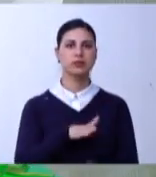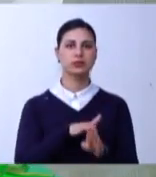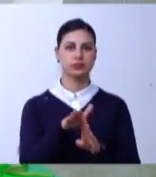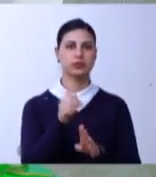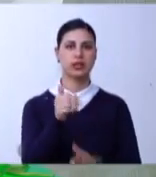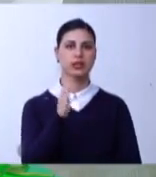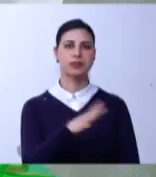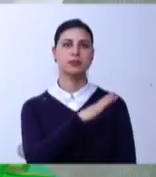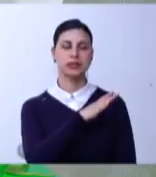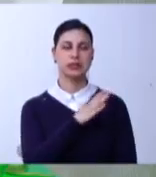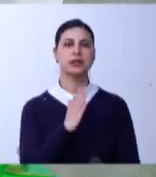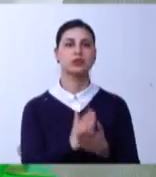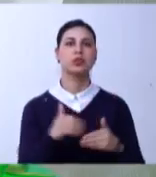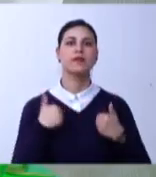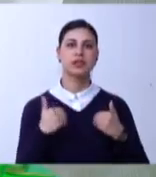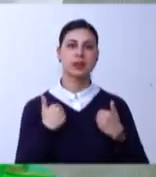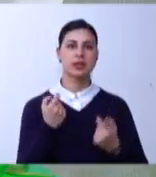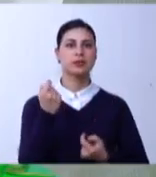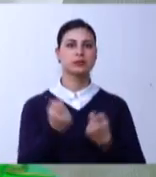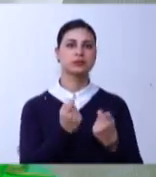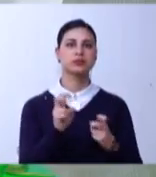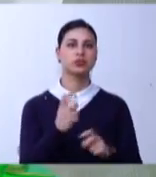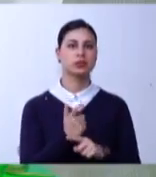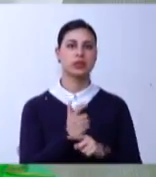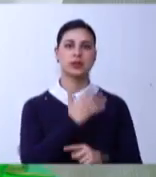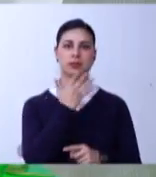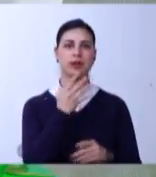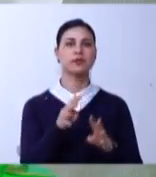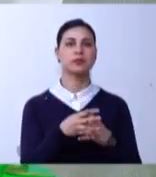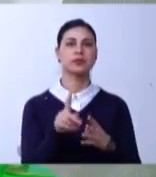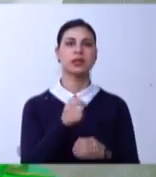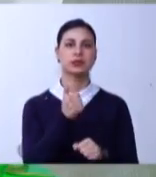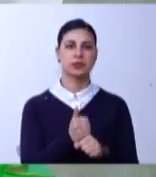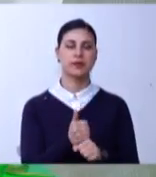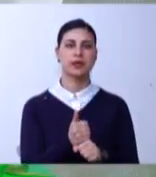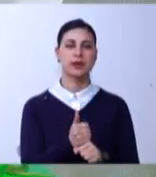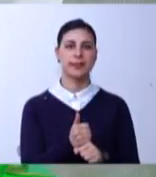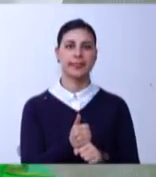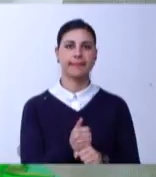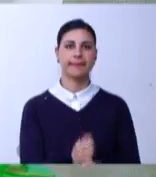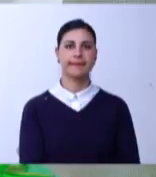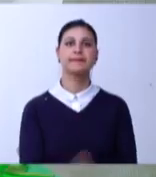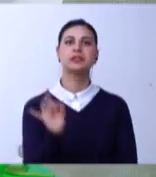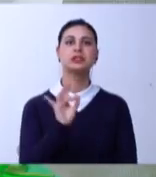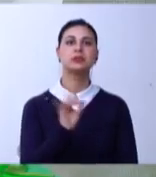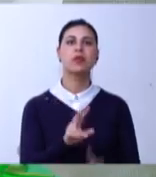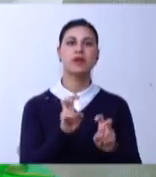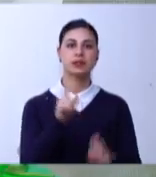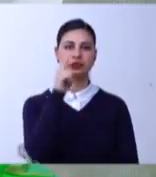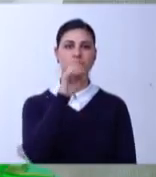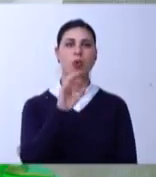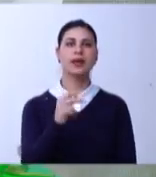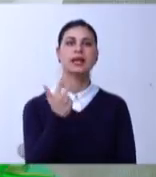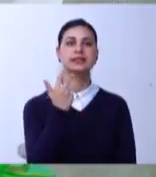ამდიდრებს, არის ვიტამინების, მიკრო და მაკროელემენტების უნიკალური ნაკრები და რაც თავარია პოლიუჯერი ცხიმოვანი მჟავების, ანუ